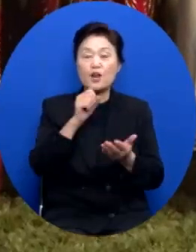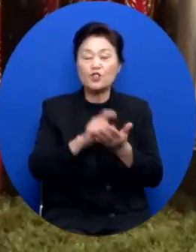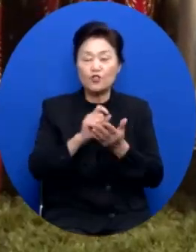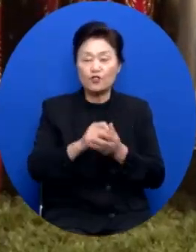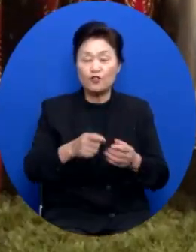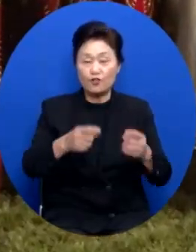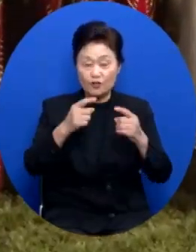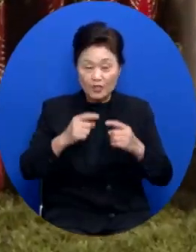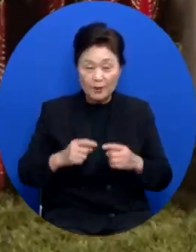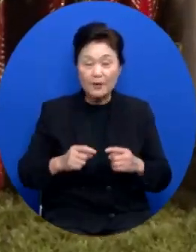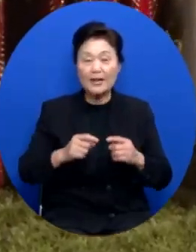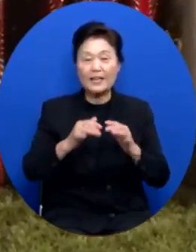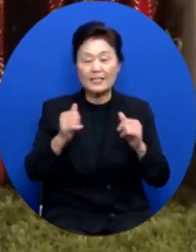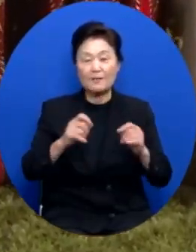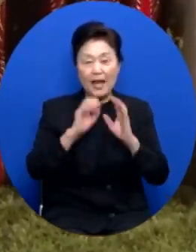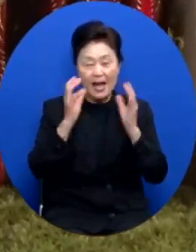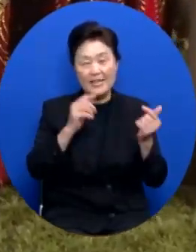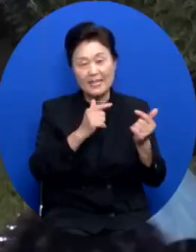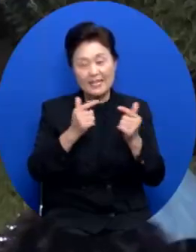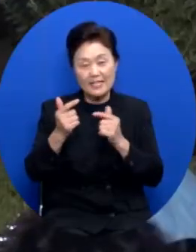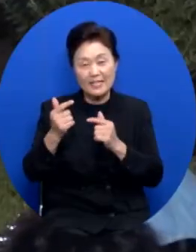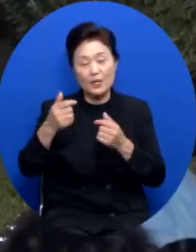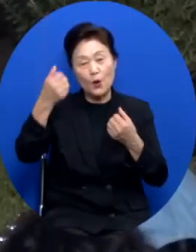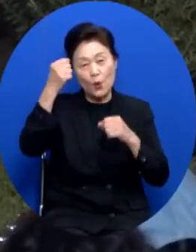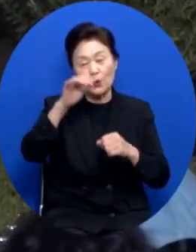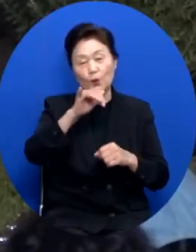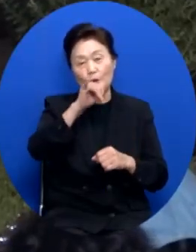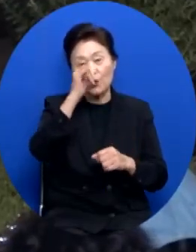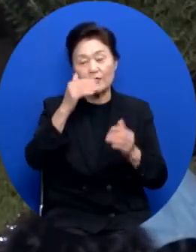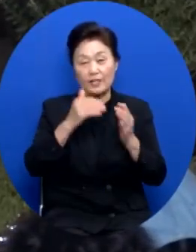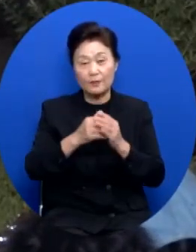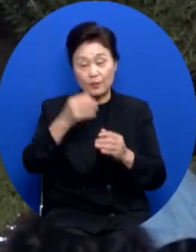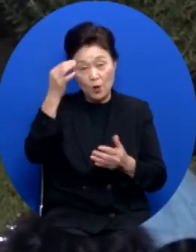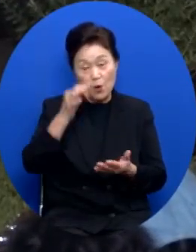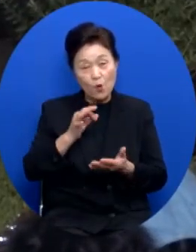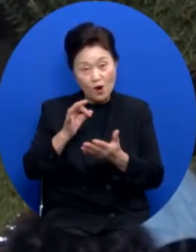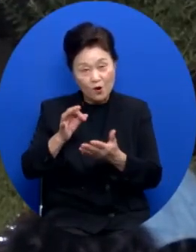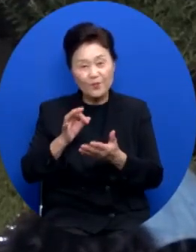어린이들의 공연이 이어졌으며 기아대책 서원이사회는 후원금을 전달했습니다.